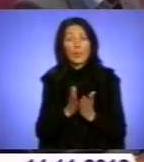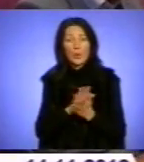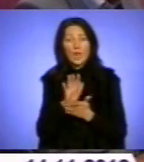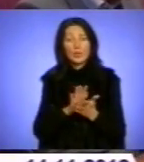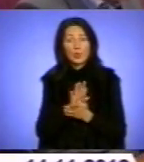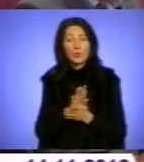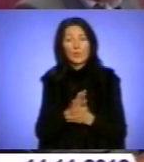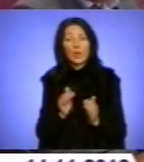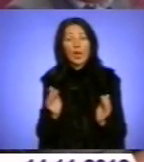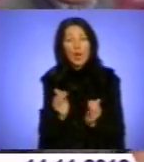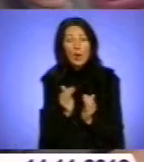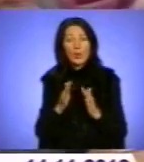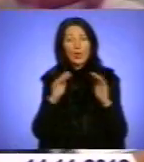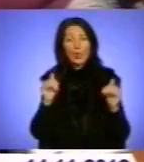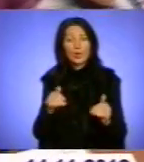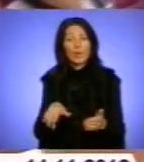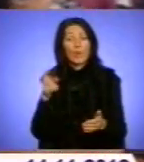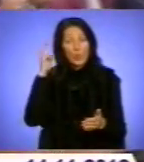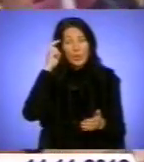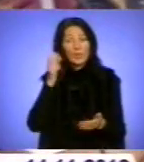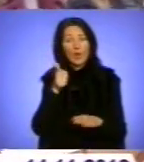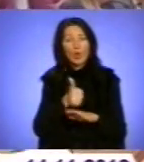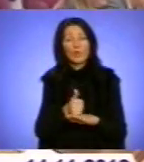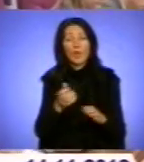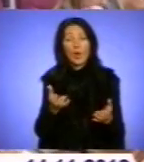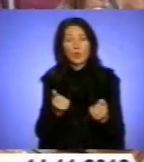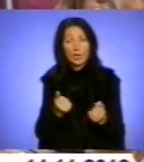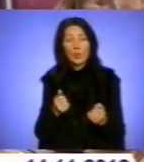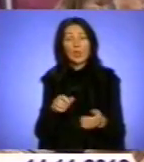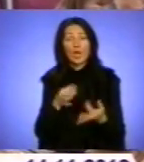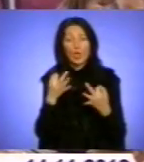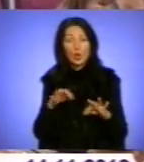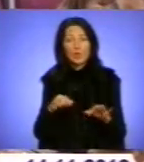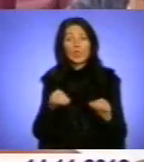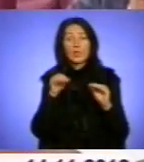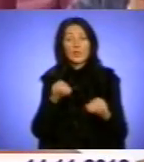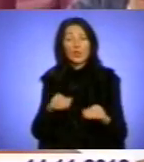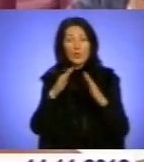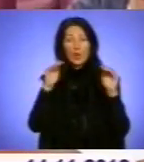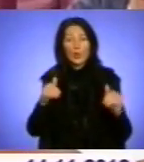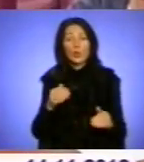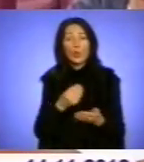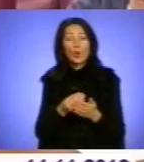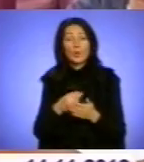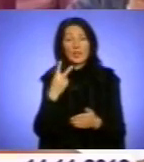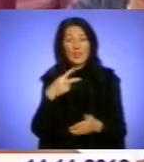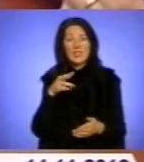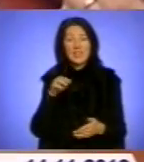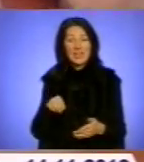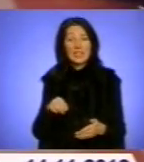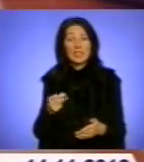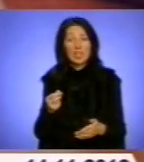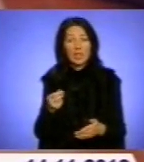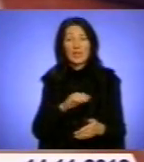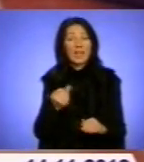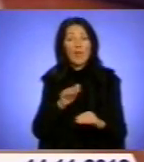– обмаль кіосків. У столиці, кажуть вони, отримати дозвіл на встановлення одного пункту продажу газет та журналів коштуватиме 20 тисяч гривень. І не факт,